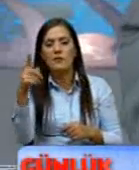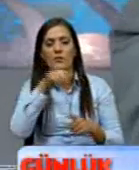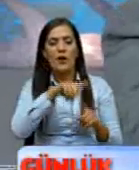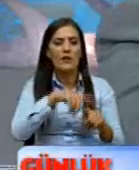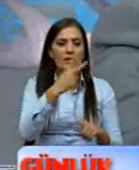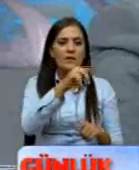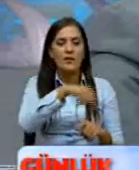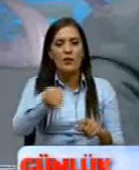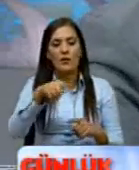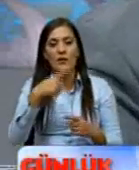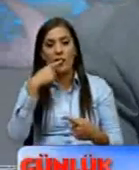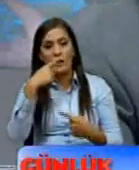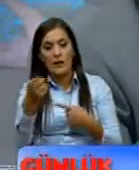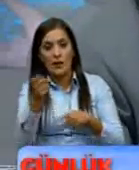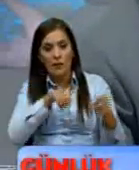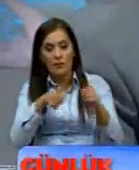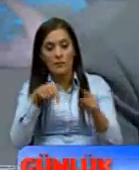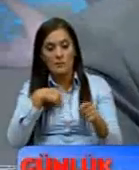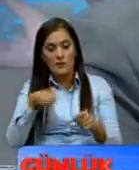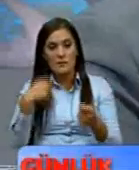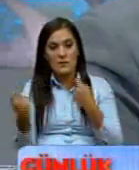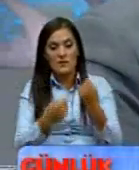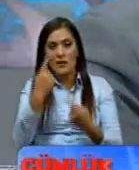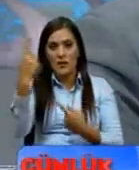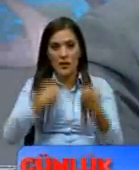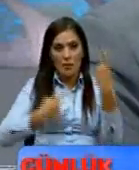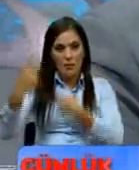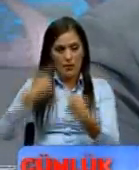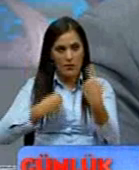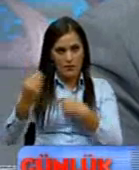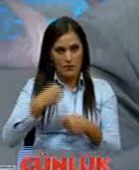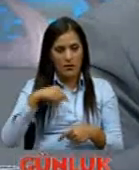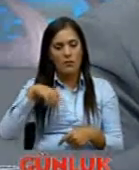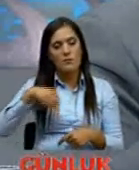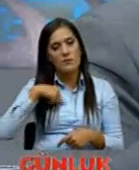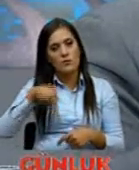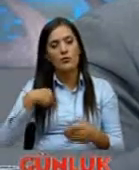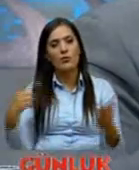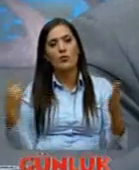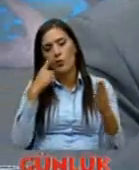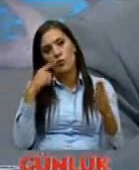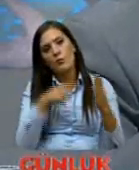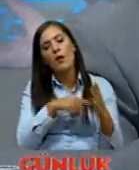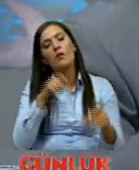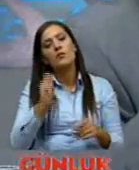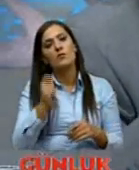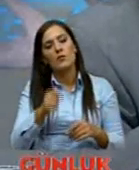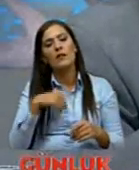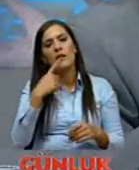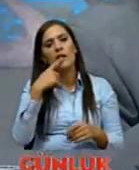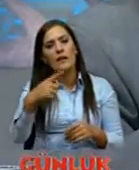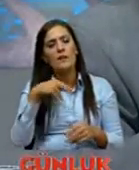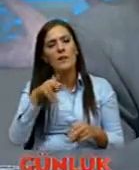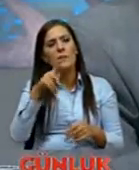duracak. Bu artı ikide duracak diye bizim iş yerlerimize talimat veriliyor. Ve biz de bunlara uymak durumundayız. Zaten dediğim gibi bir